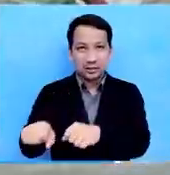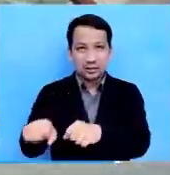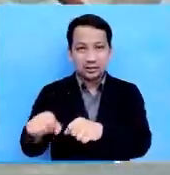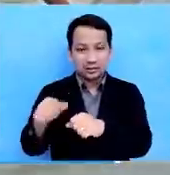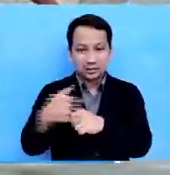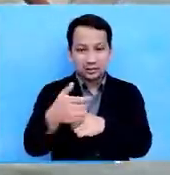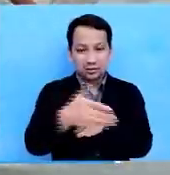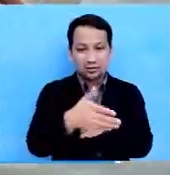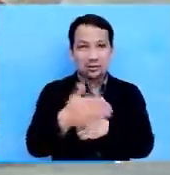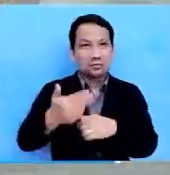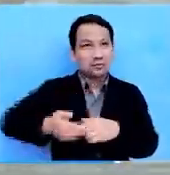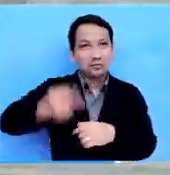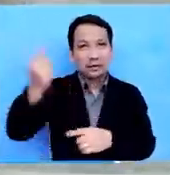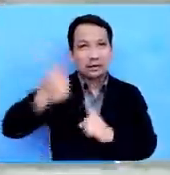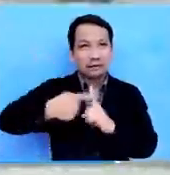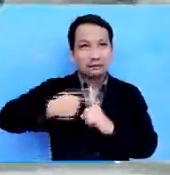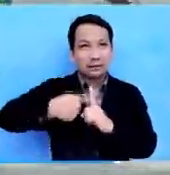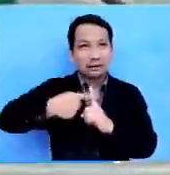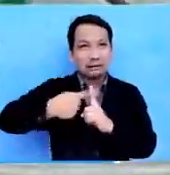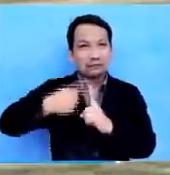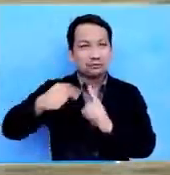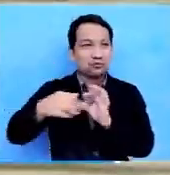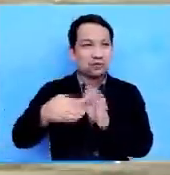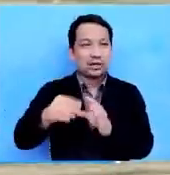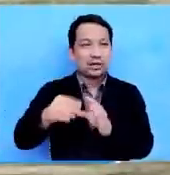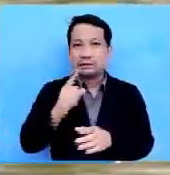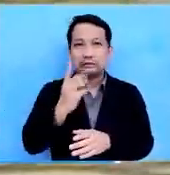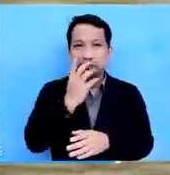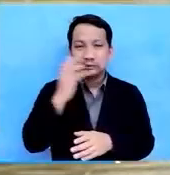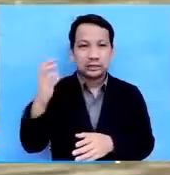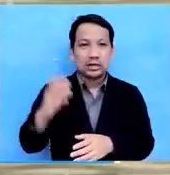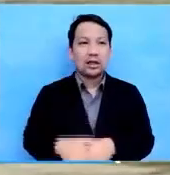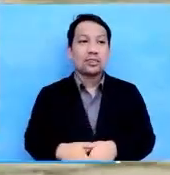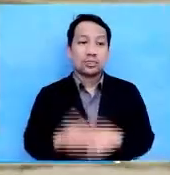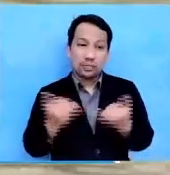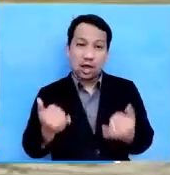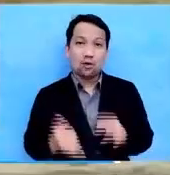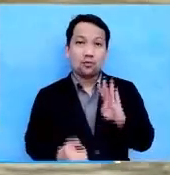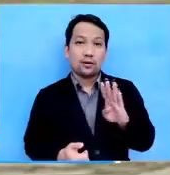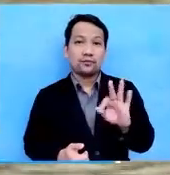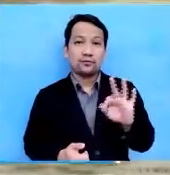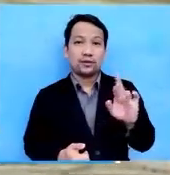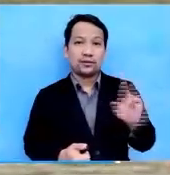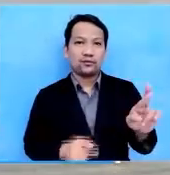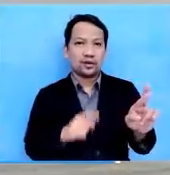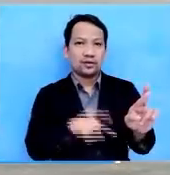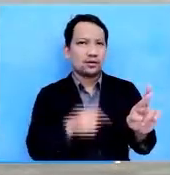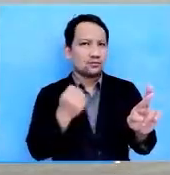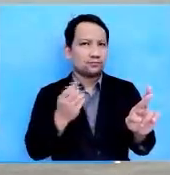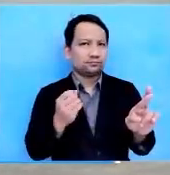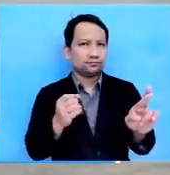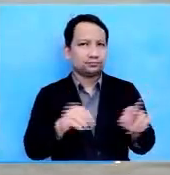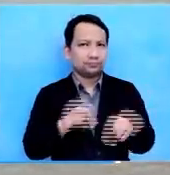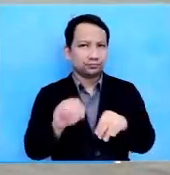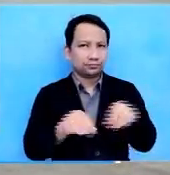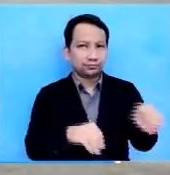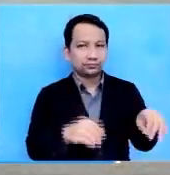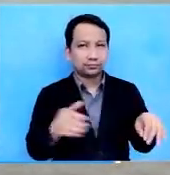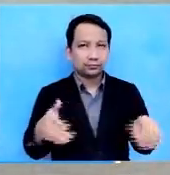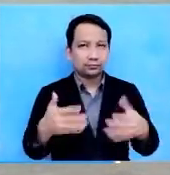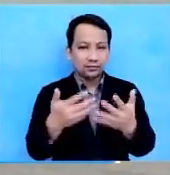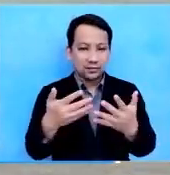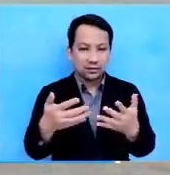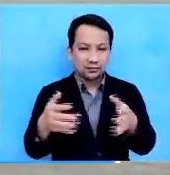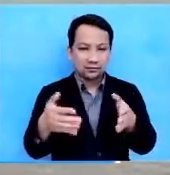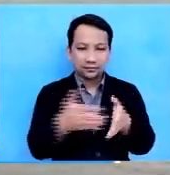pagtaas ng temperatura. Hinihikayat na ng BFAR ang mga mangingisda na huwag maglagay ng masyadong maraming fingerling sa mga fish cage para